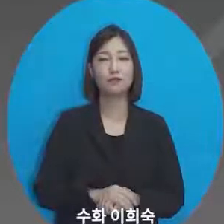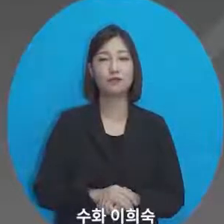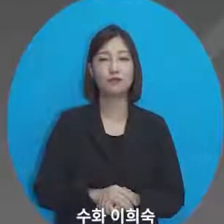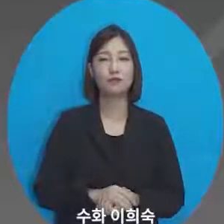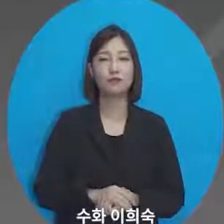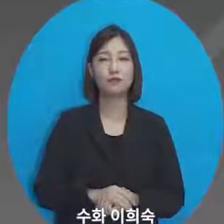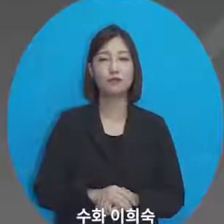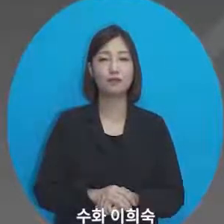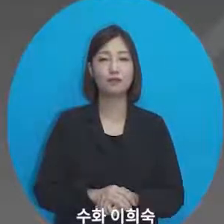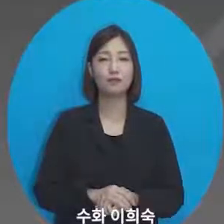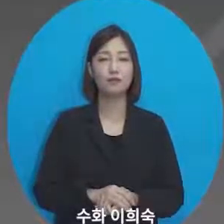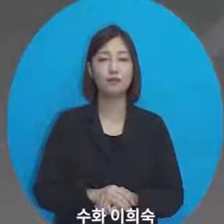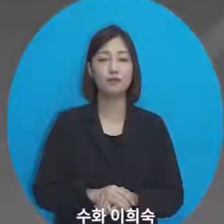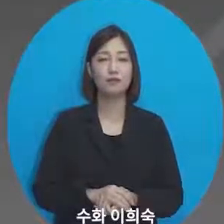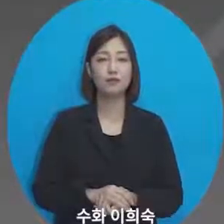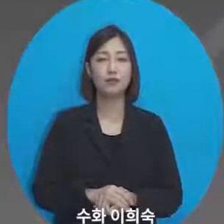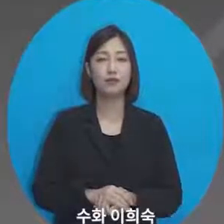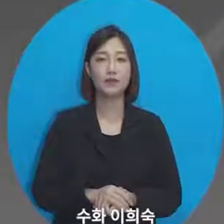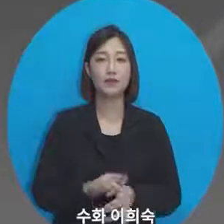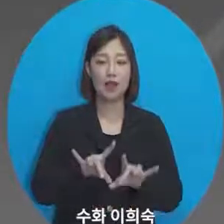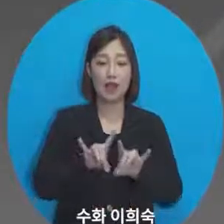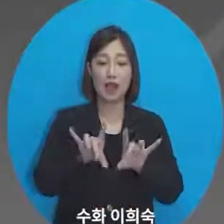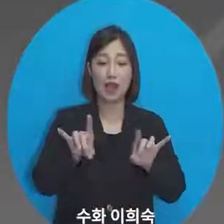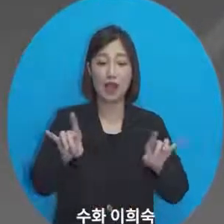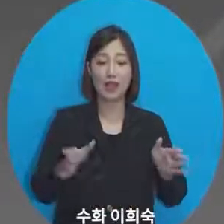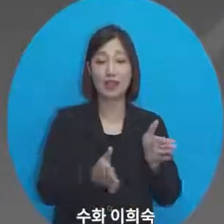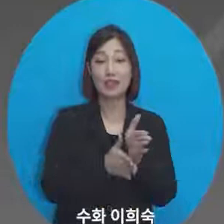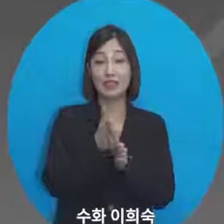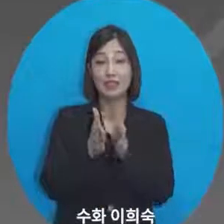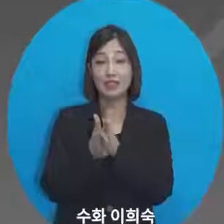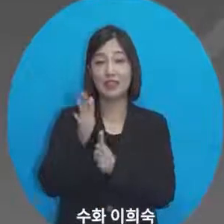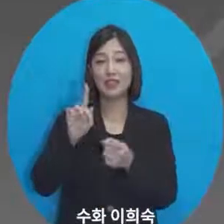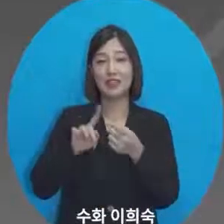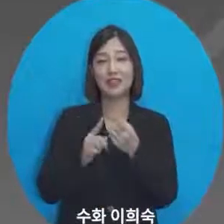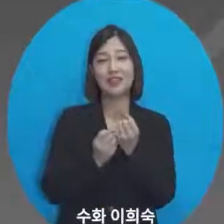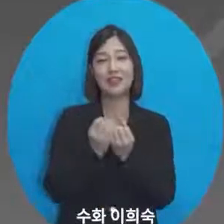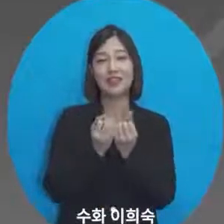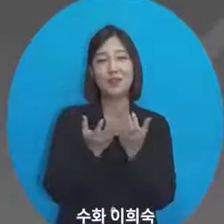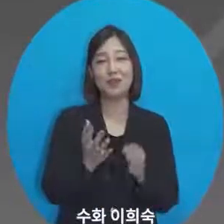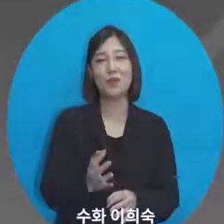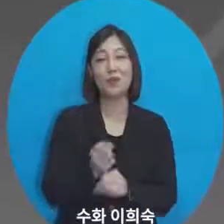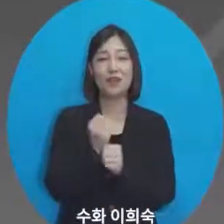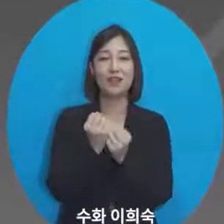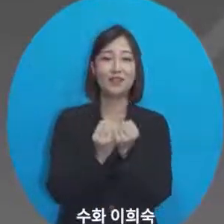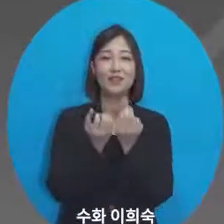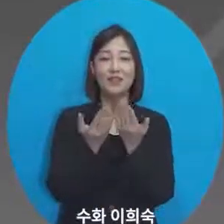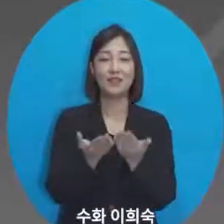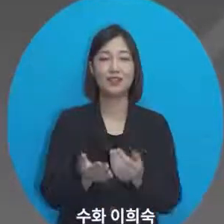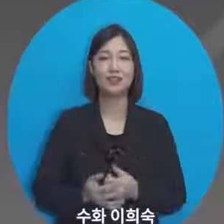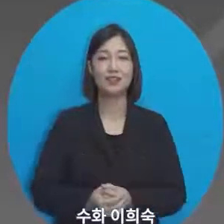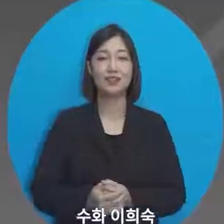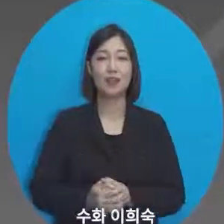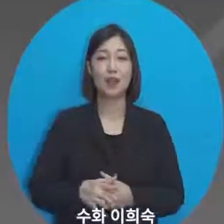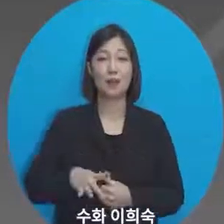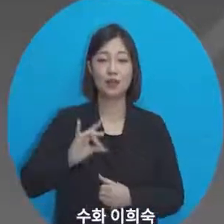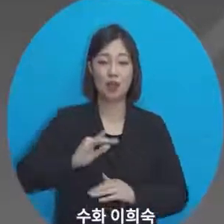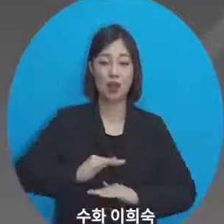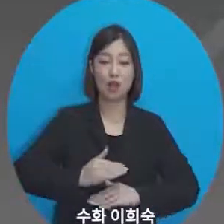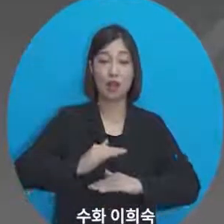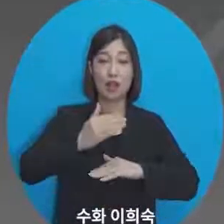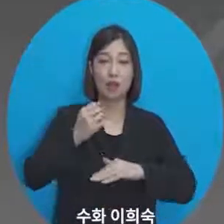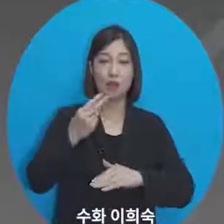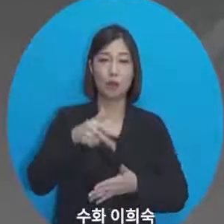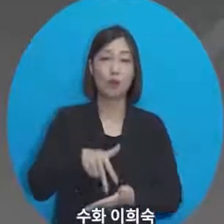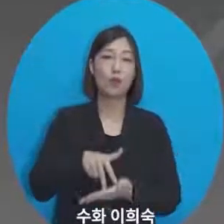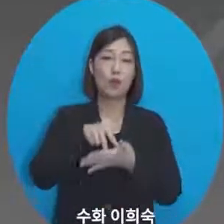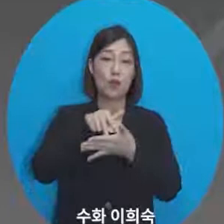수가 있습니다. 그리고 각종 시설입니다. 편의 시설 쪽에서 요약해서 말씀을 드리자면 먼저 계단 승강기